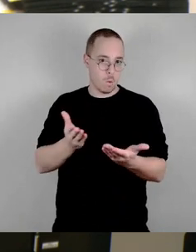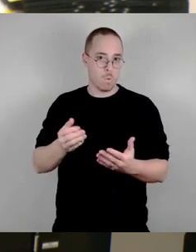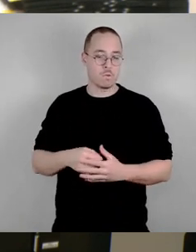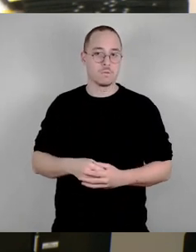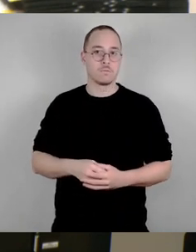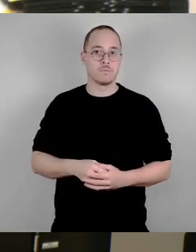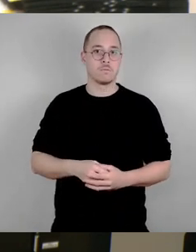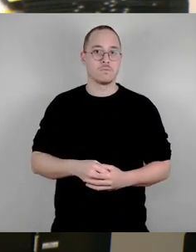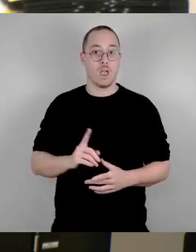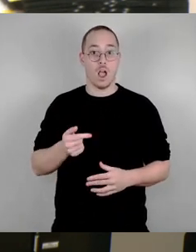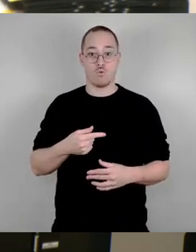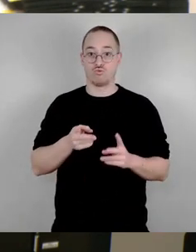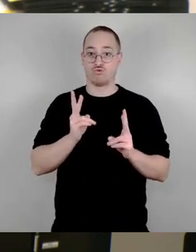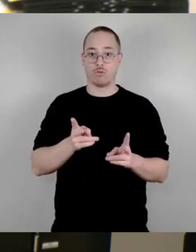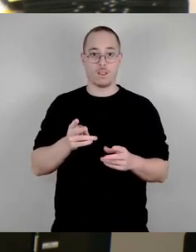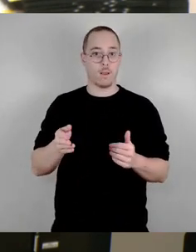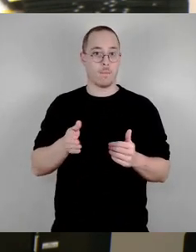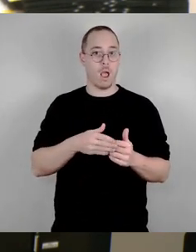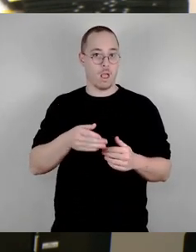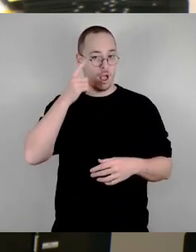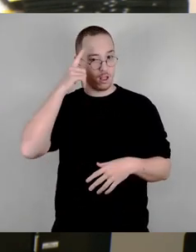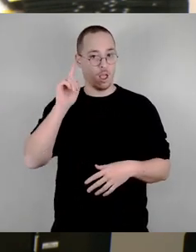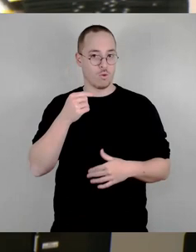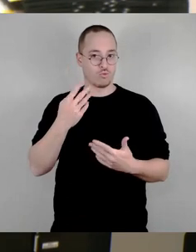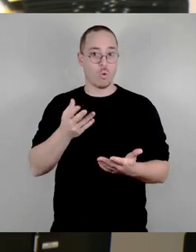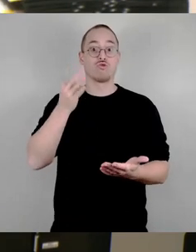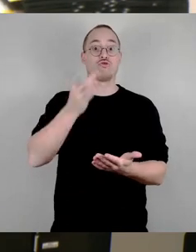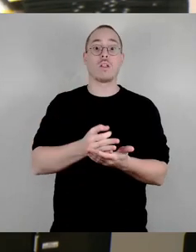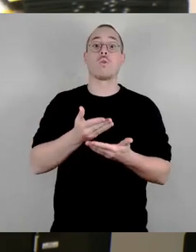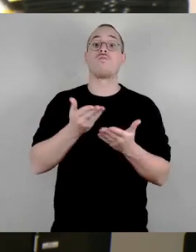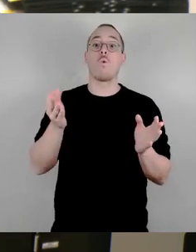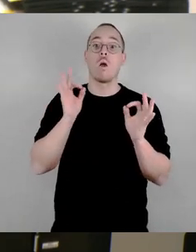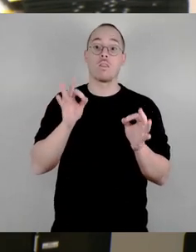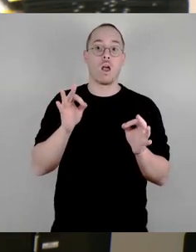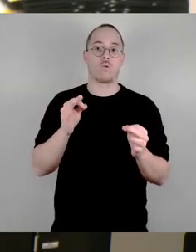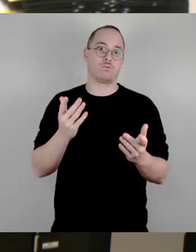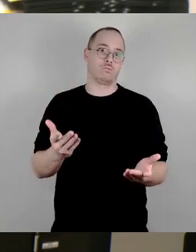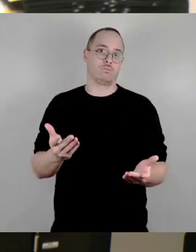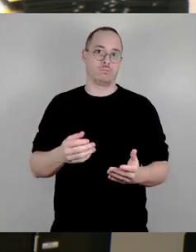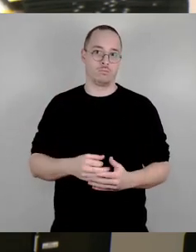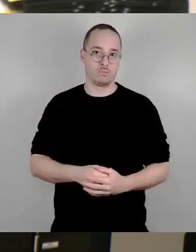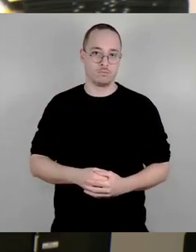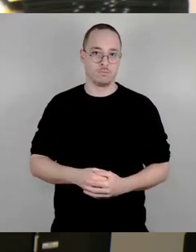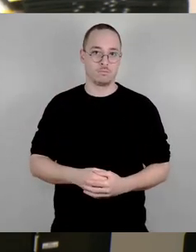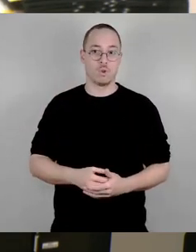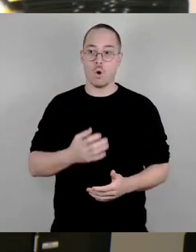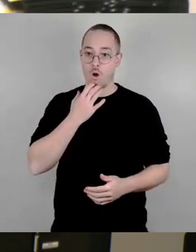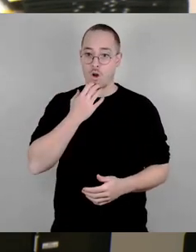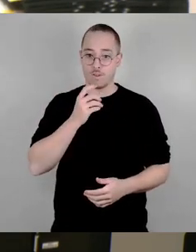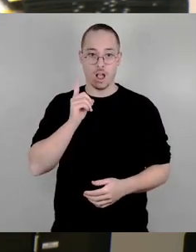angeht. Wir denken und hoffen, dass das auch wichtig ist, bei der Ausführung der Anlagen auf Kinder und Jugendliche